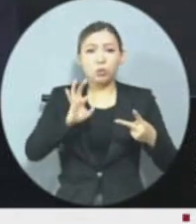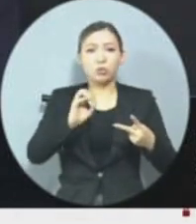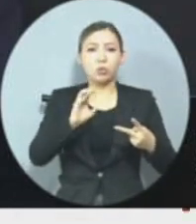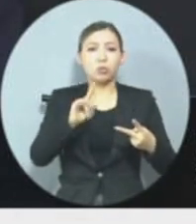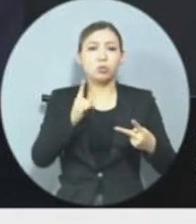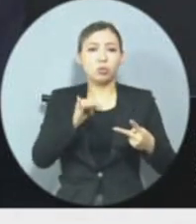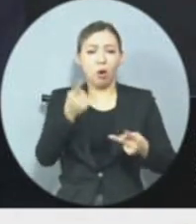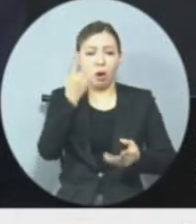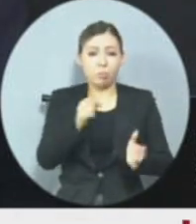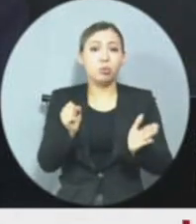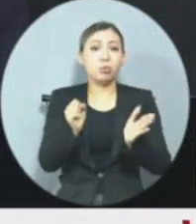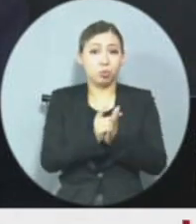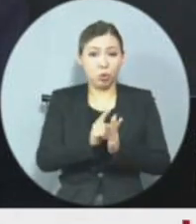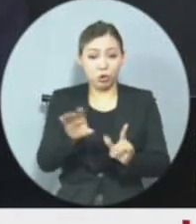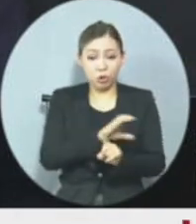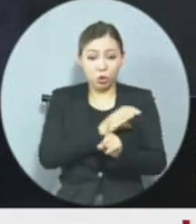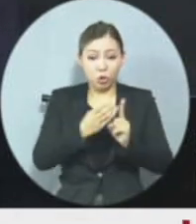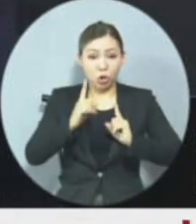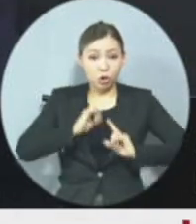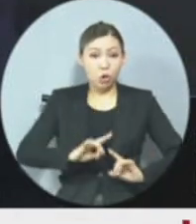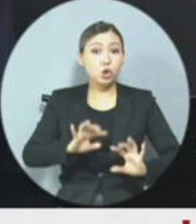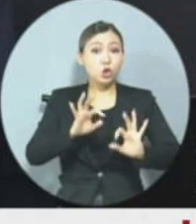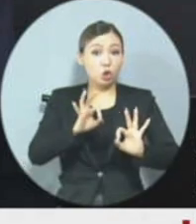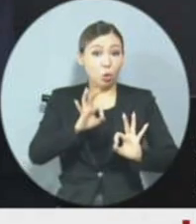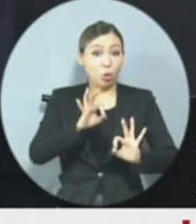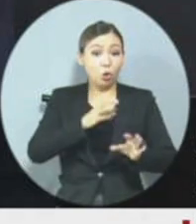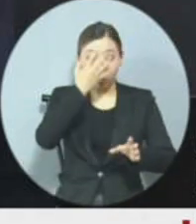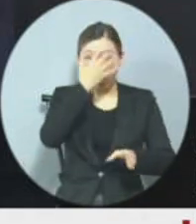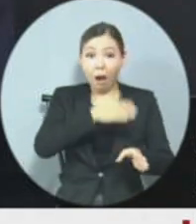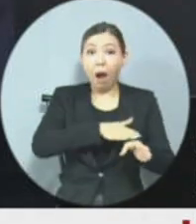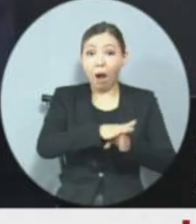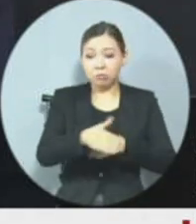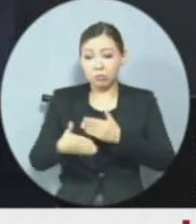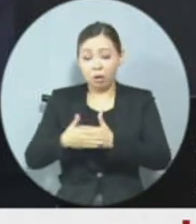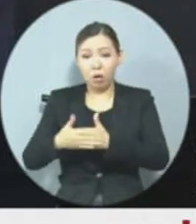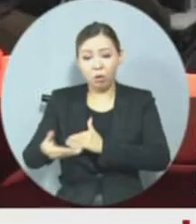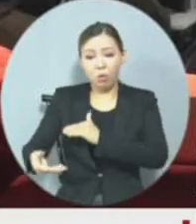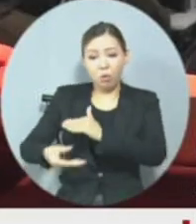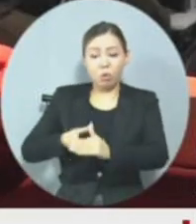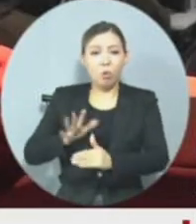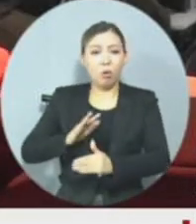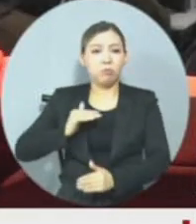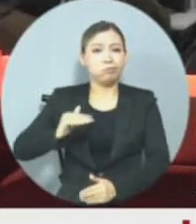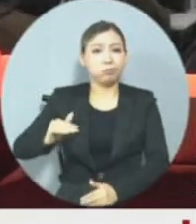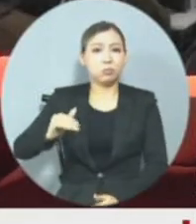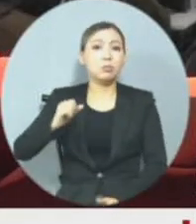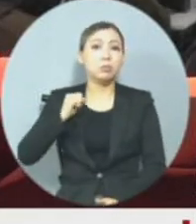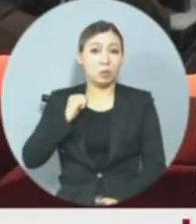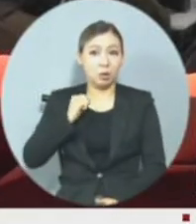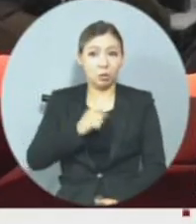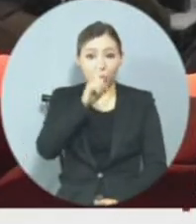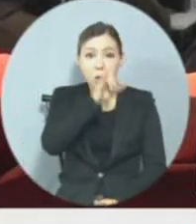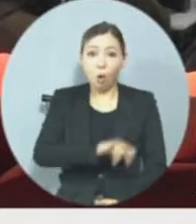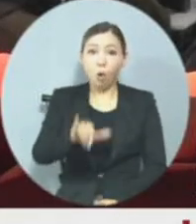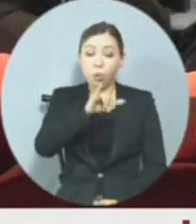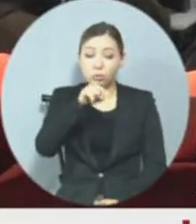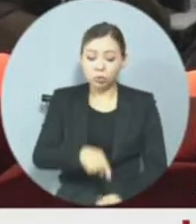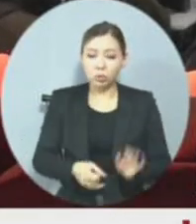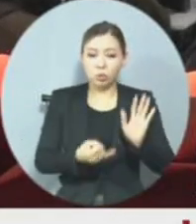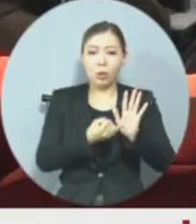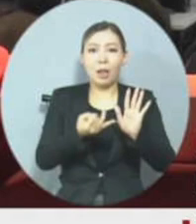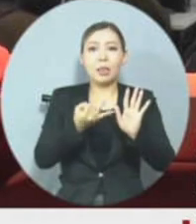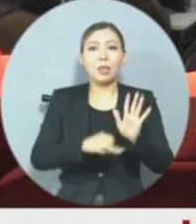Ёс зүйтэй төрийн албаагч бол энэ авилгагүй нийгмийн үндэсний юм байна. Улсын хэмжээнд бол 670 гаруй